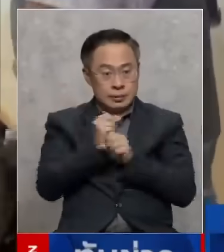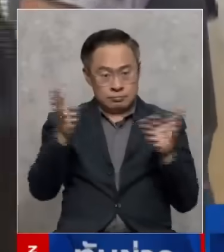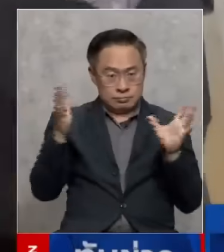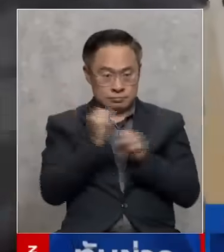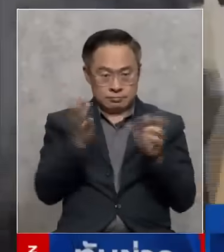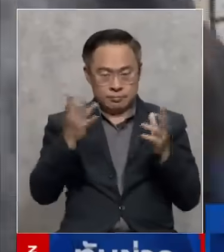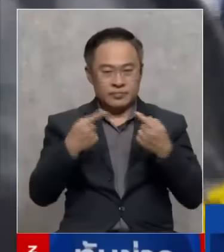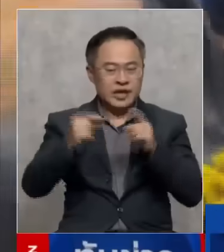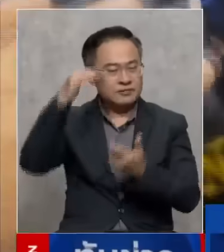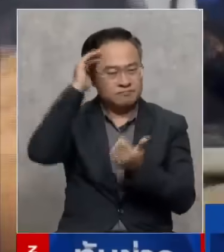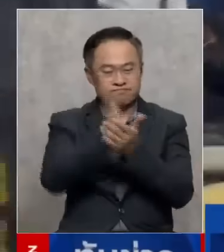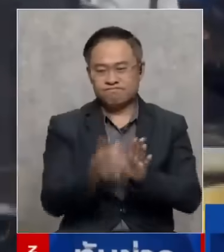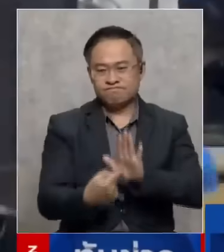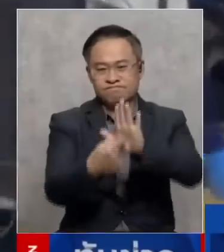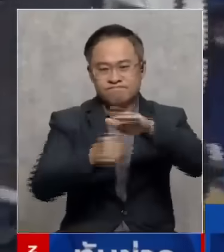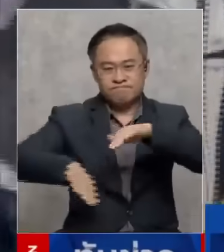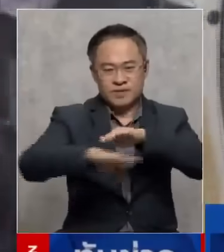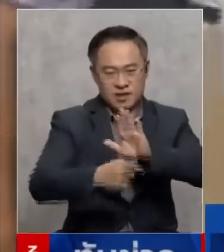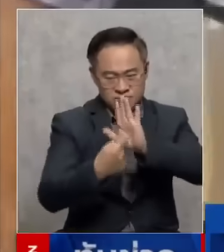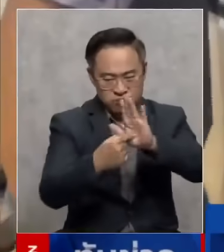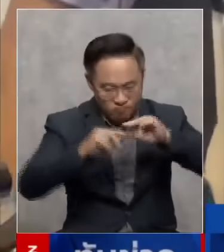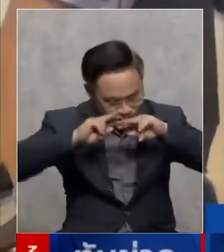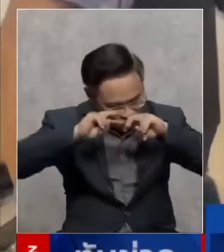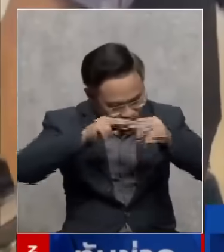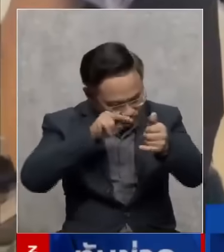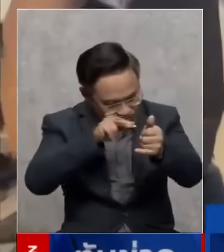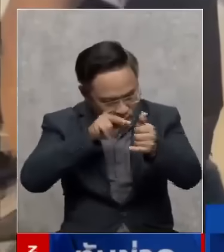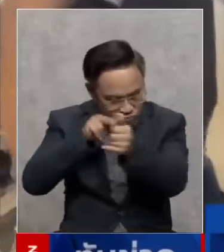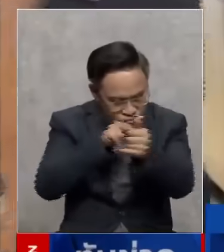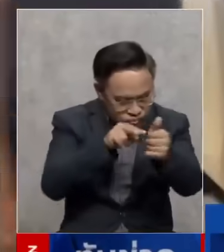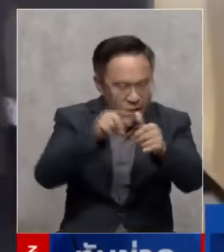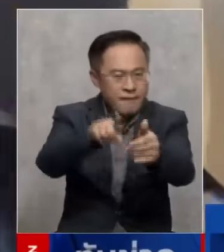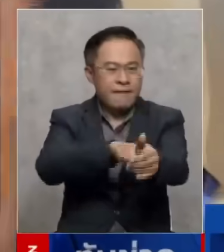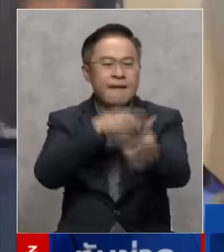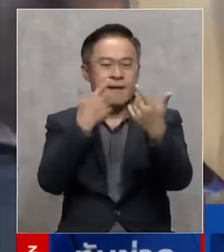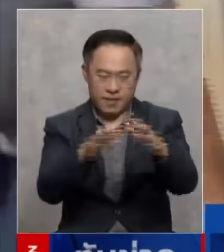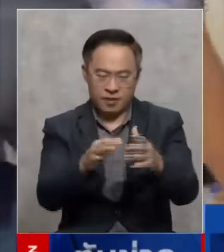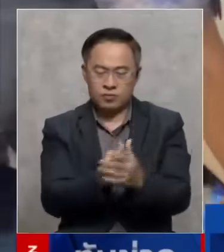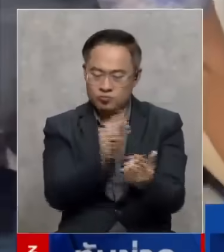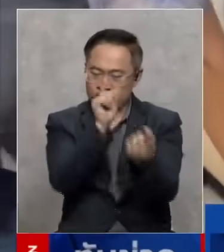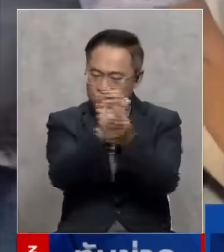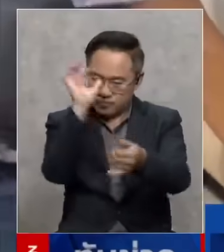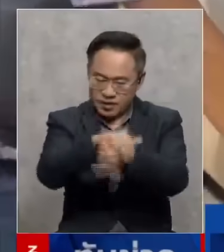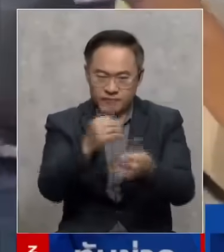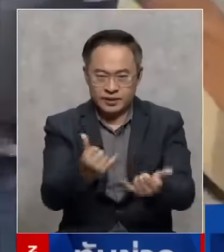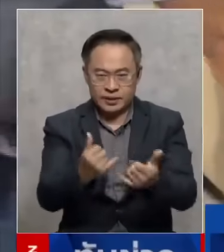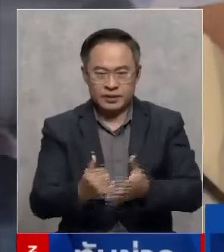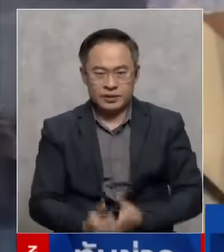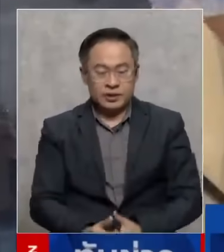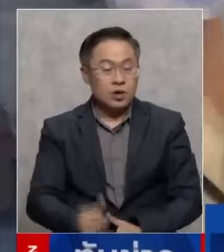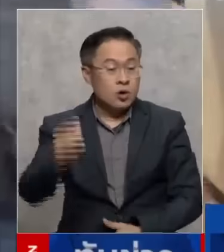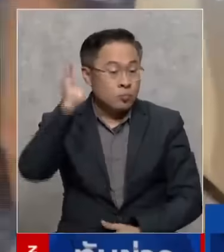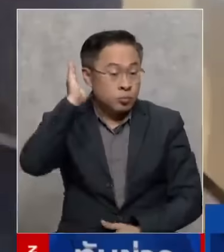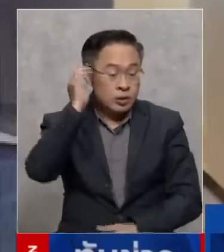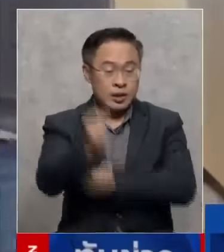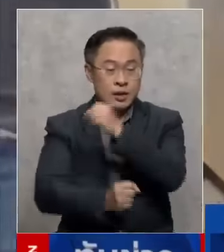ตำรวจตระเวนชายแดนที่ 23ค่ายศรีสกุลวงศ์จังหวัดสกลนครไปจับกุมนายยุทธพลอายุ 48ปี